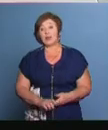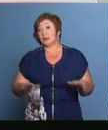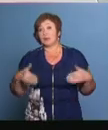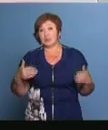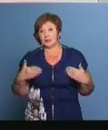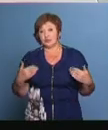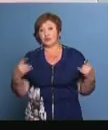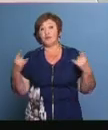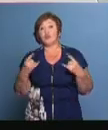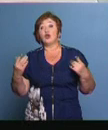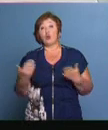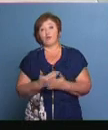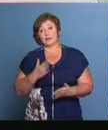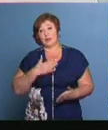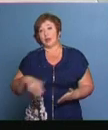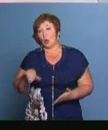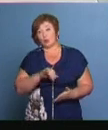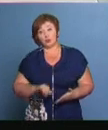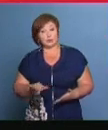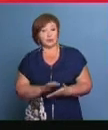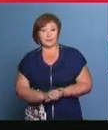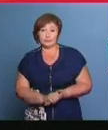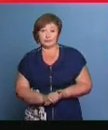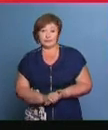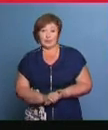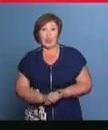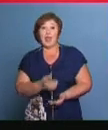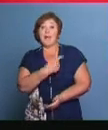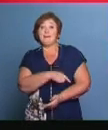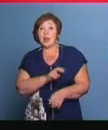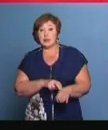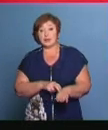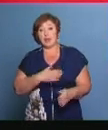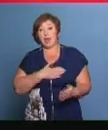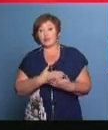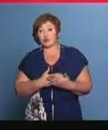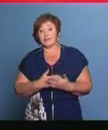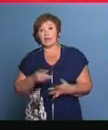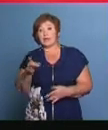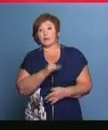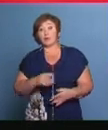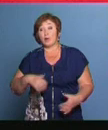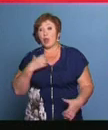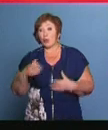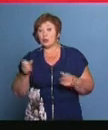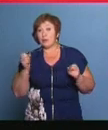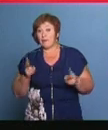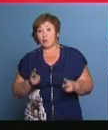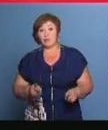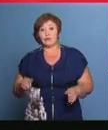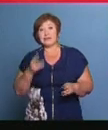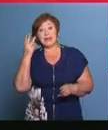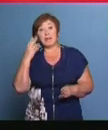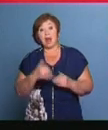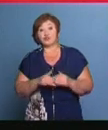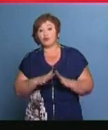Здравствуйте, в эфире новости Удмуртии, в студии Марины Симонова. Медики и общественники республики бьют тревогу. Среди молодежи все